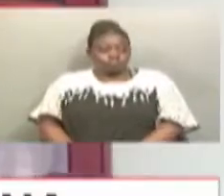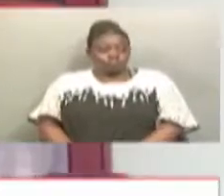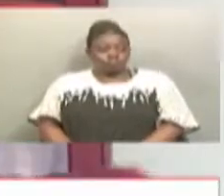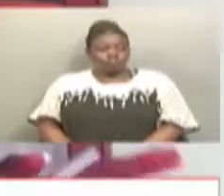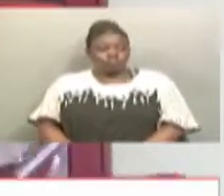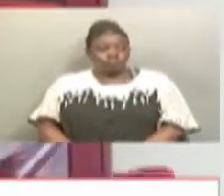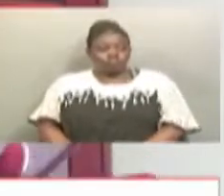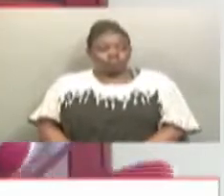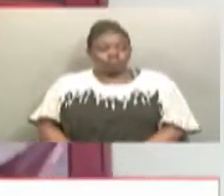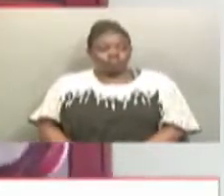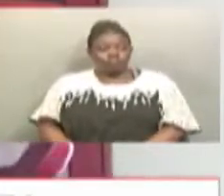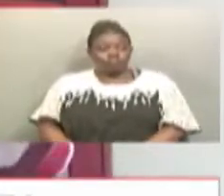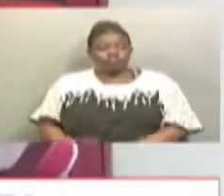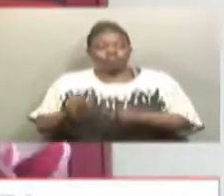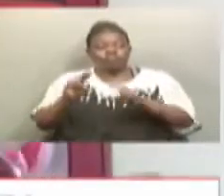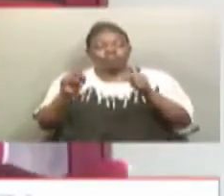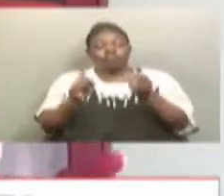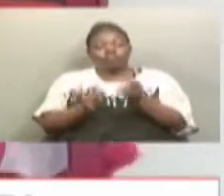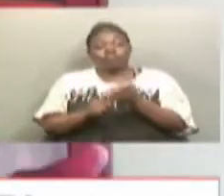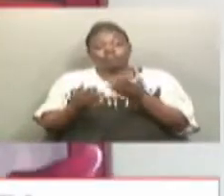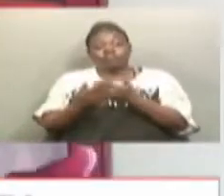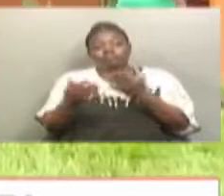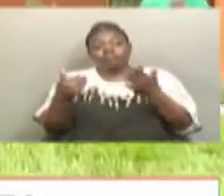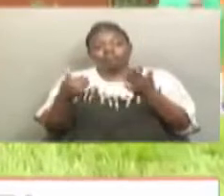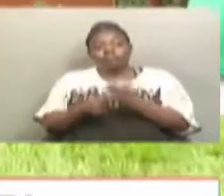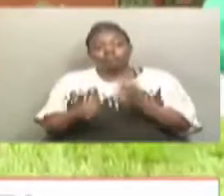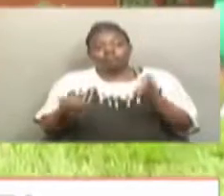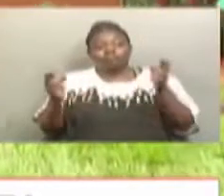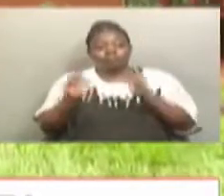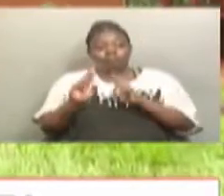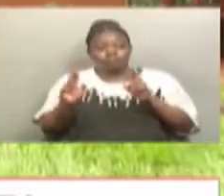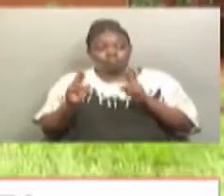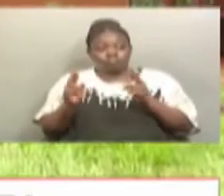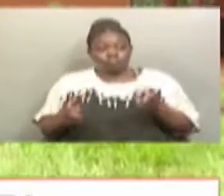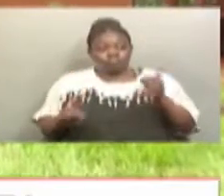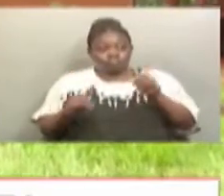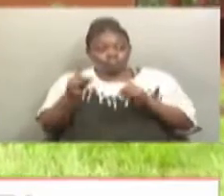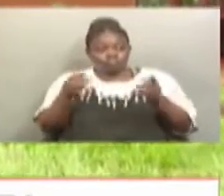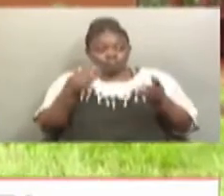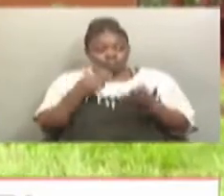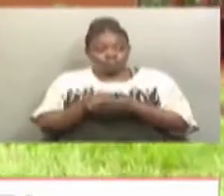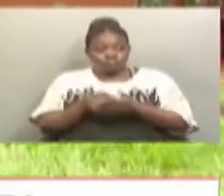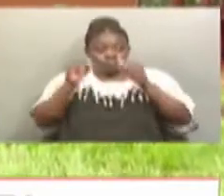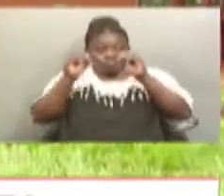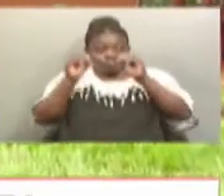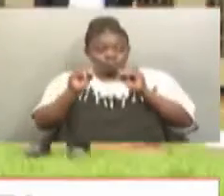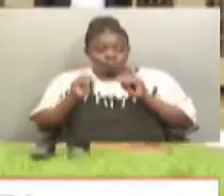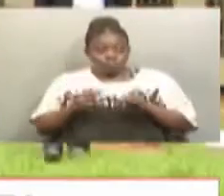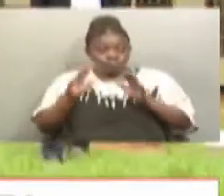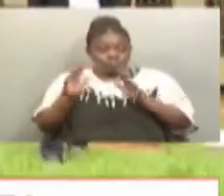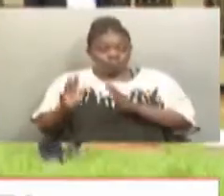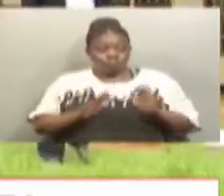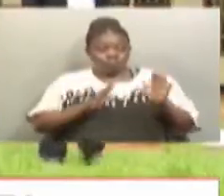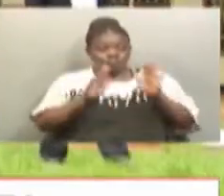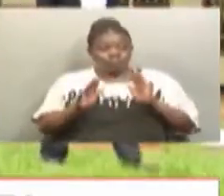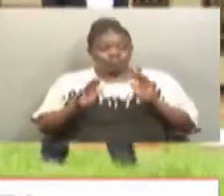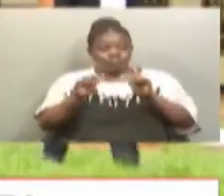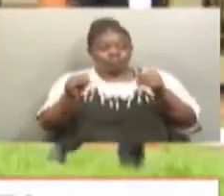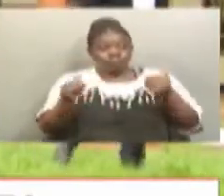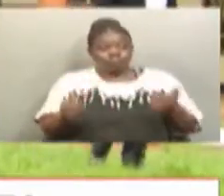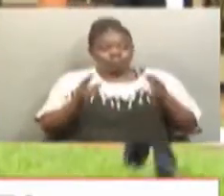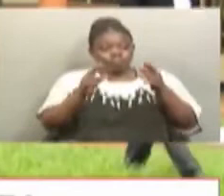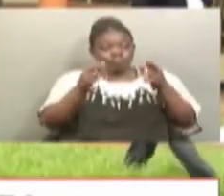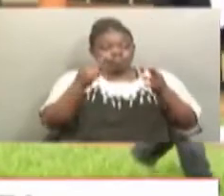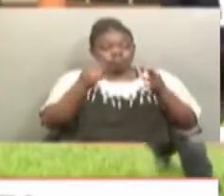Tufunye obuzibu bw'amaanyi mu kutandika tetubadde sente ibadde birungi asomesa abulwadde siteese bulungi. Kimbadde nsuubira